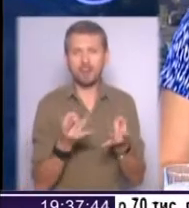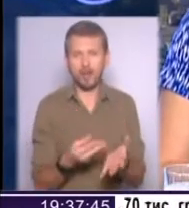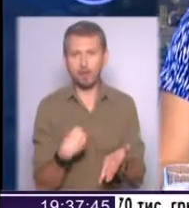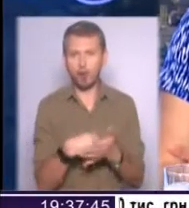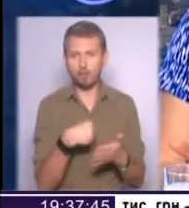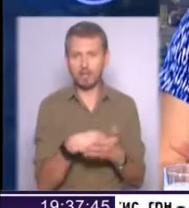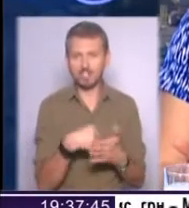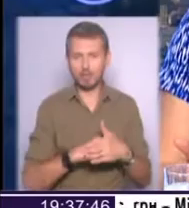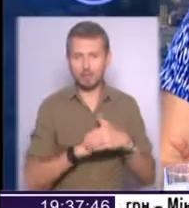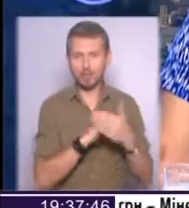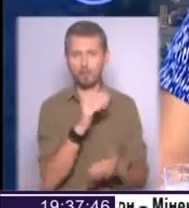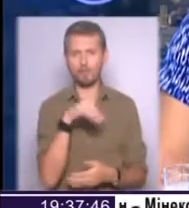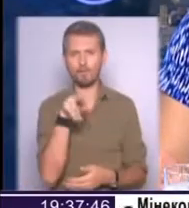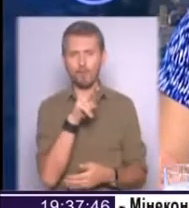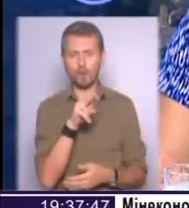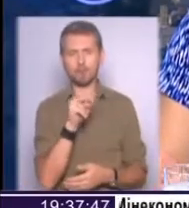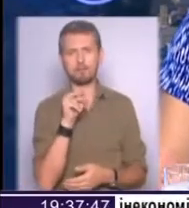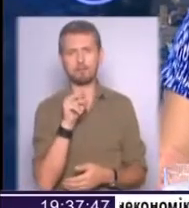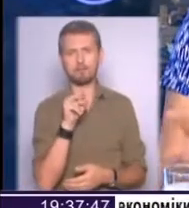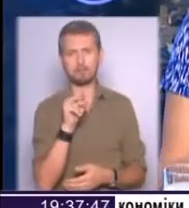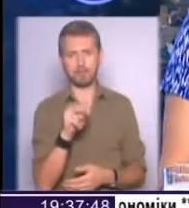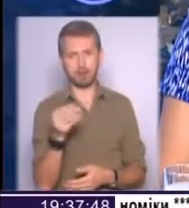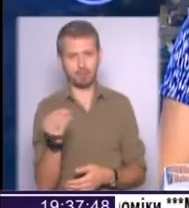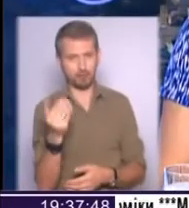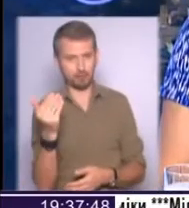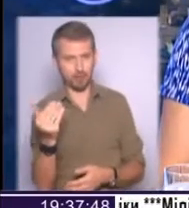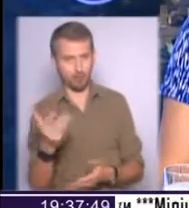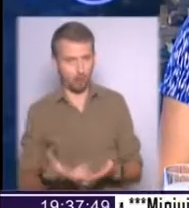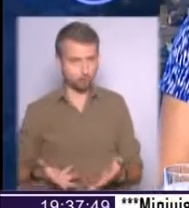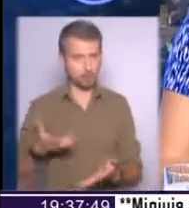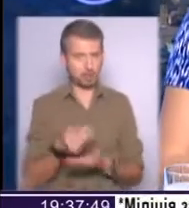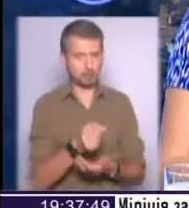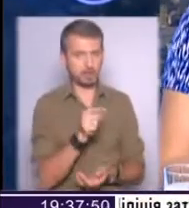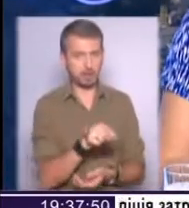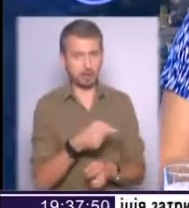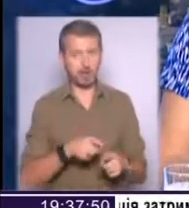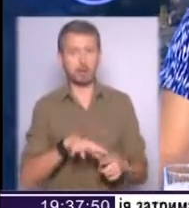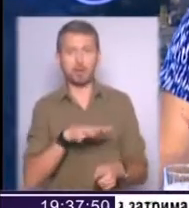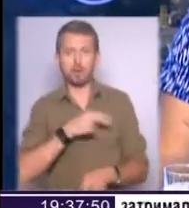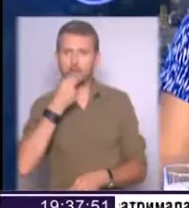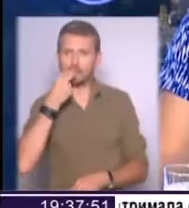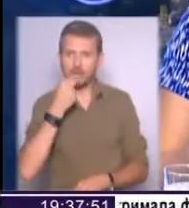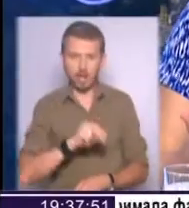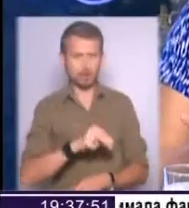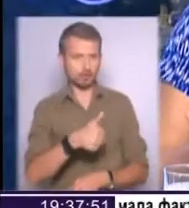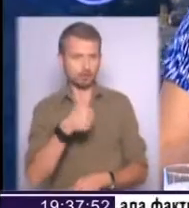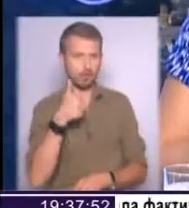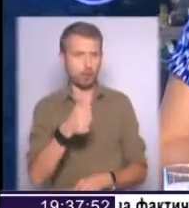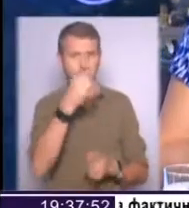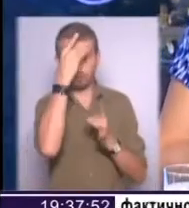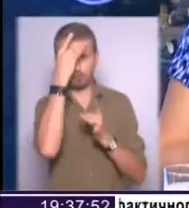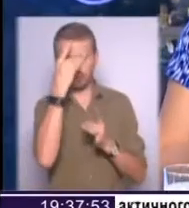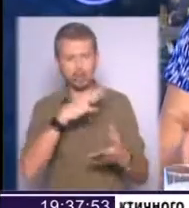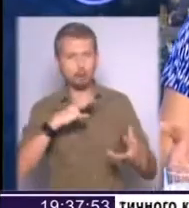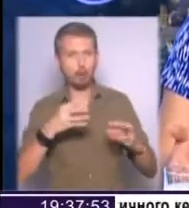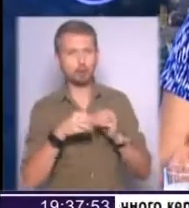Фонд, наскільки я собі пригадую, Петра Порошенка оплатив це. Це був якісний, добрий культурний